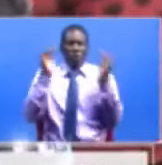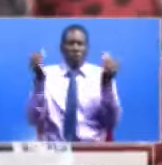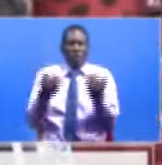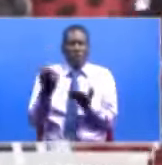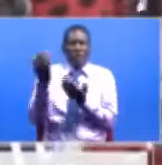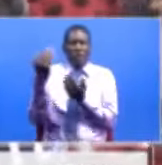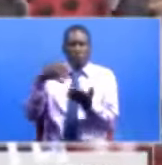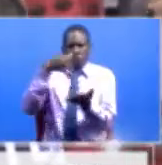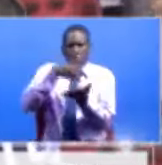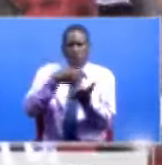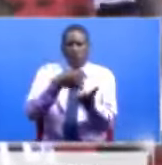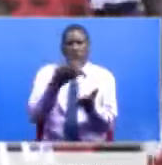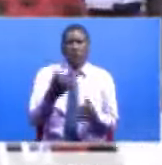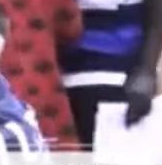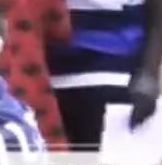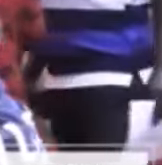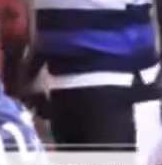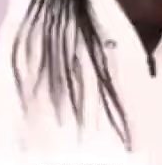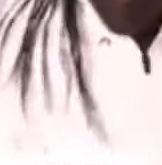kushiriki.